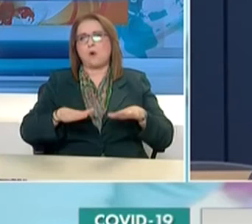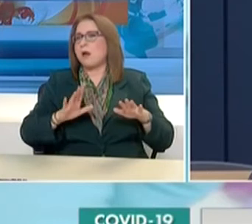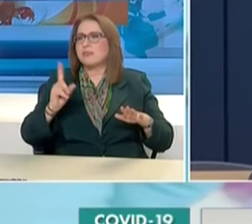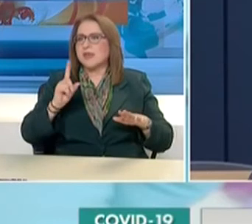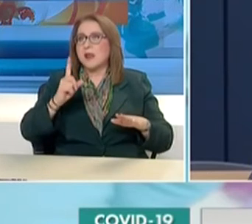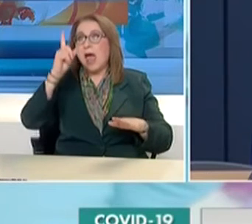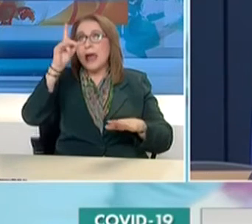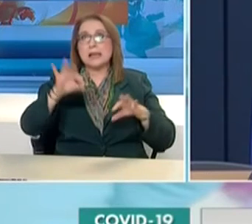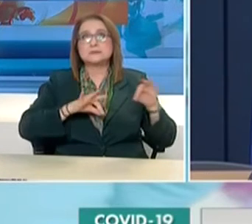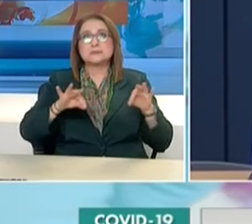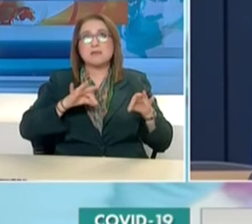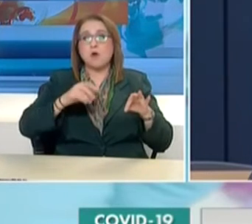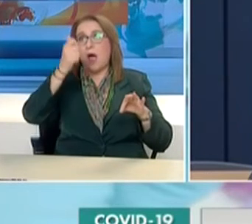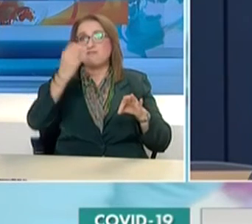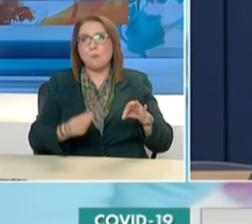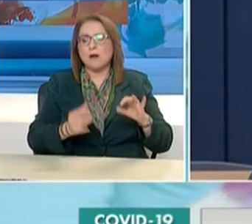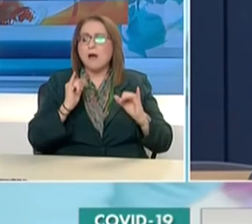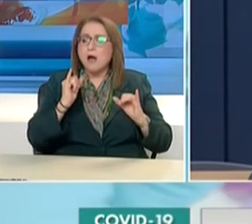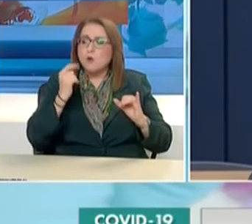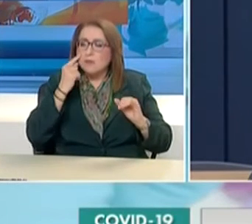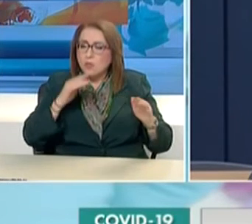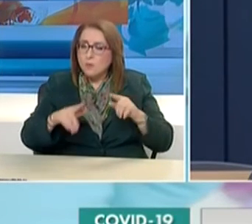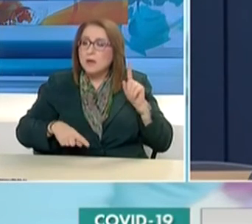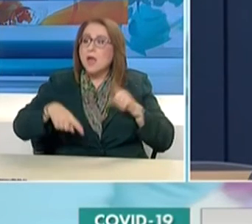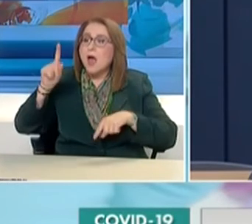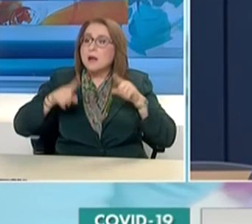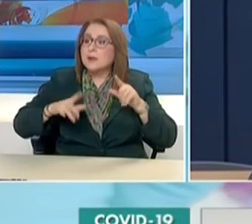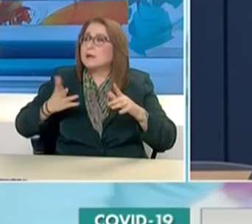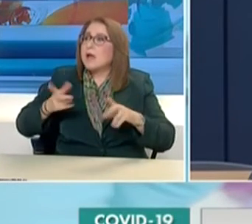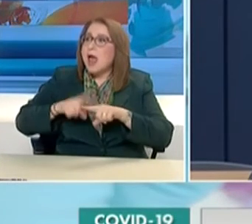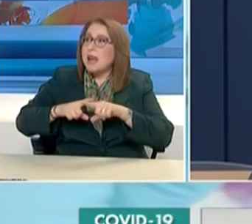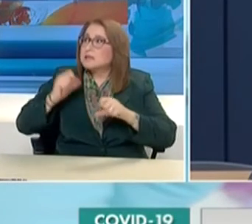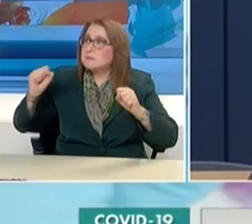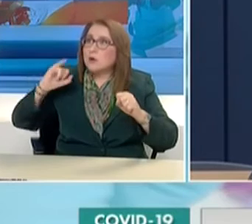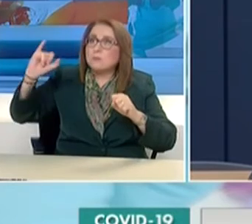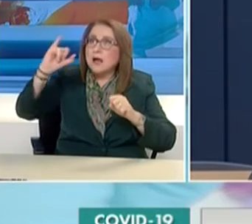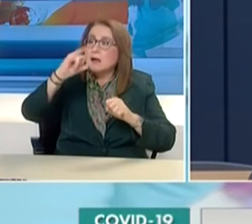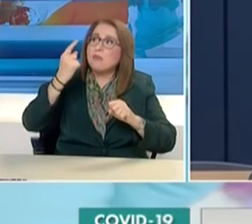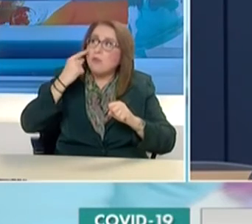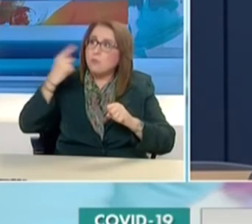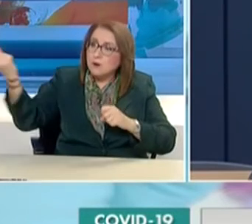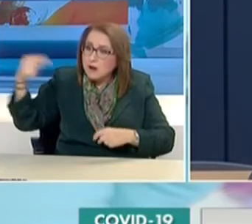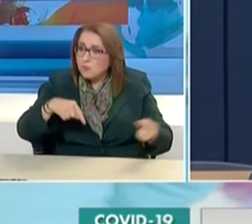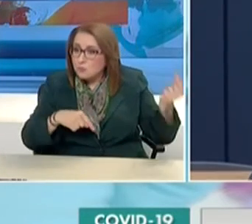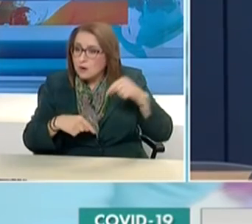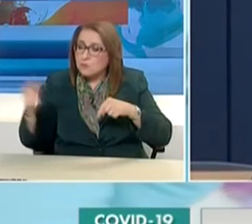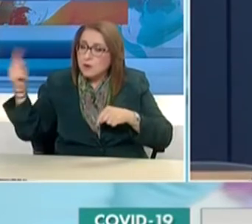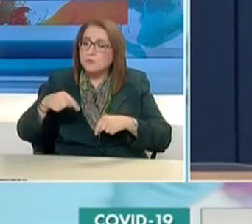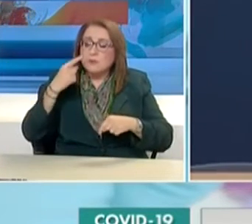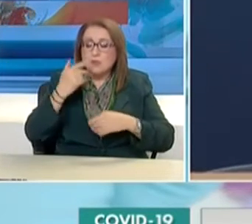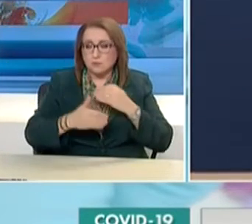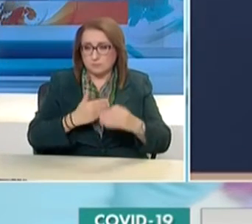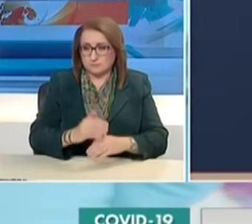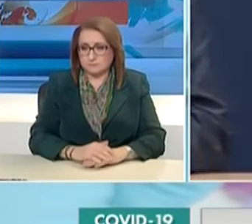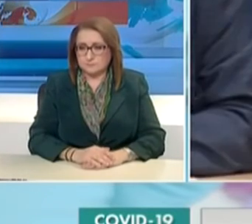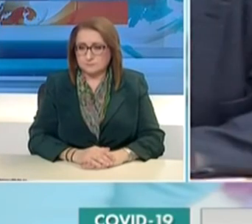ξεκάθαρους όρους για τους όποιους συμπατριώτες μας βρίσκονται μακριά, θα μπορέσουμε να τις προχωρήσουμε. Να πω εδώ κάτι, αν μου επιτρέπετε. Ο ιός, το